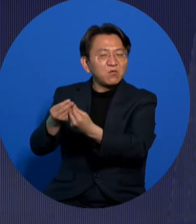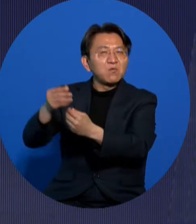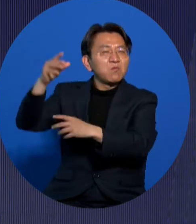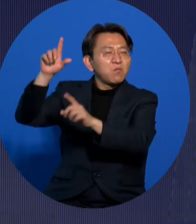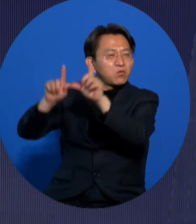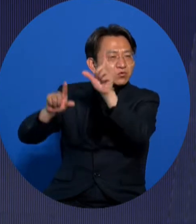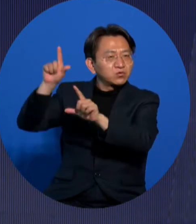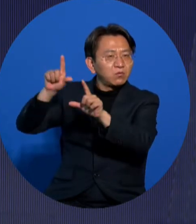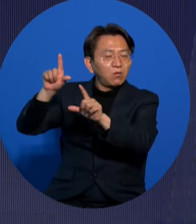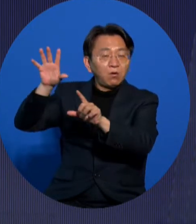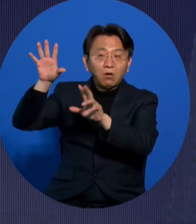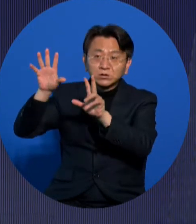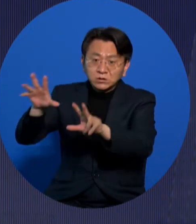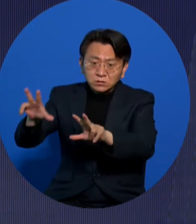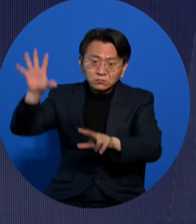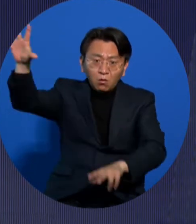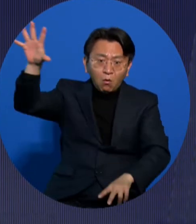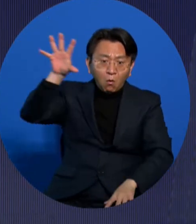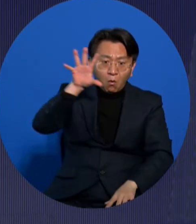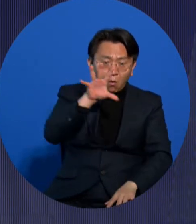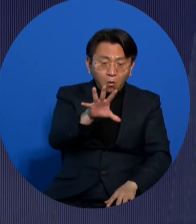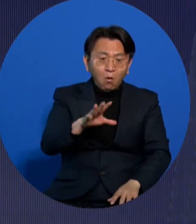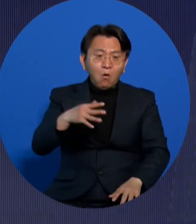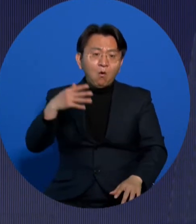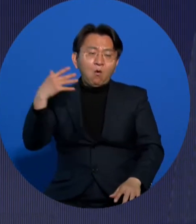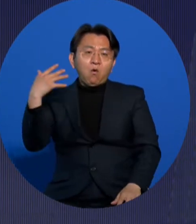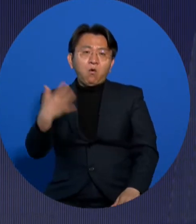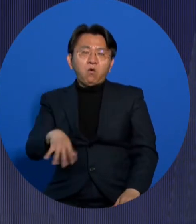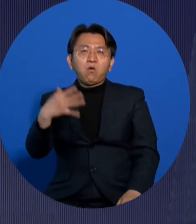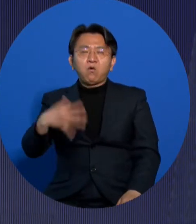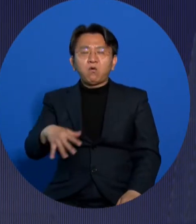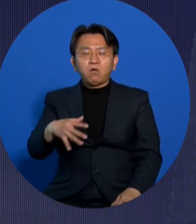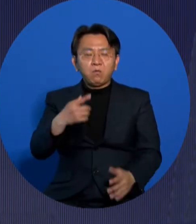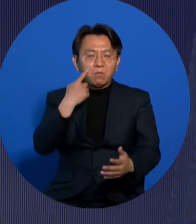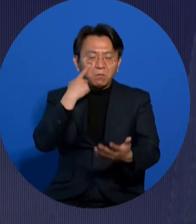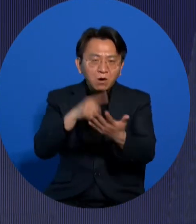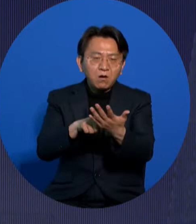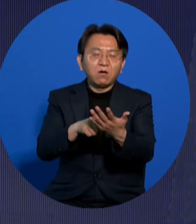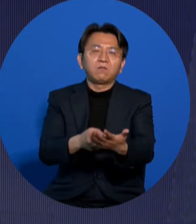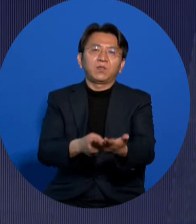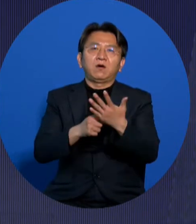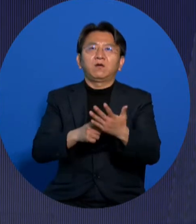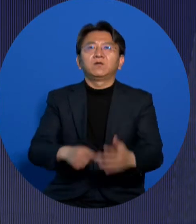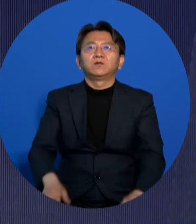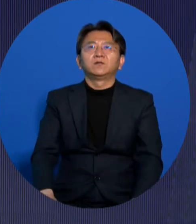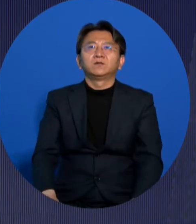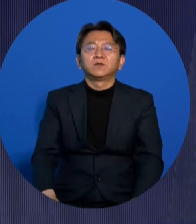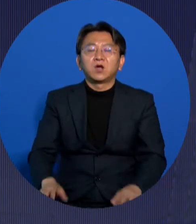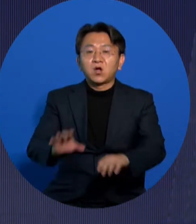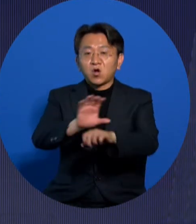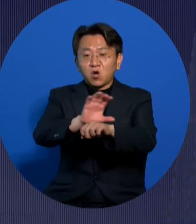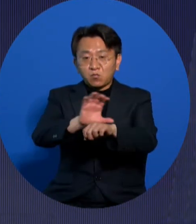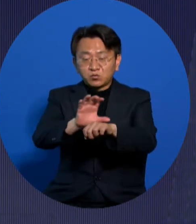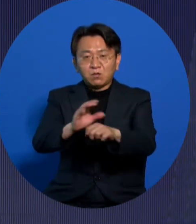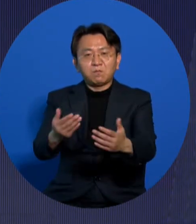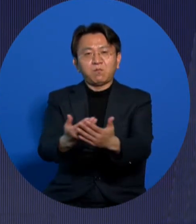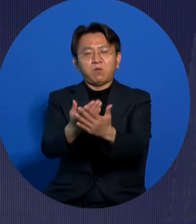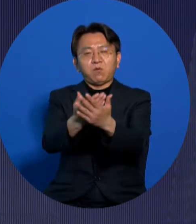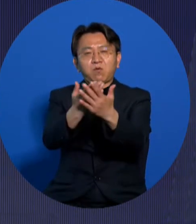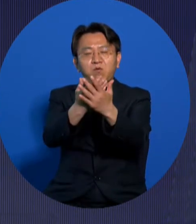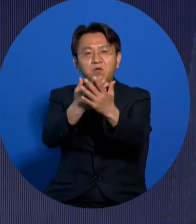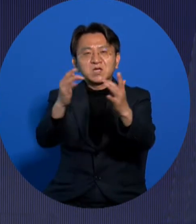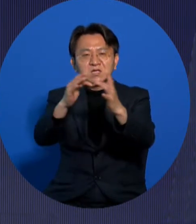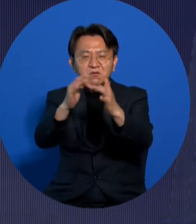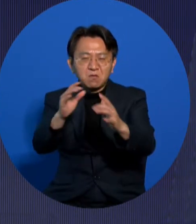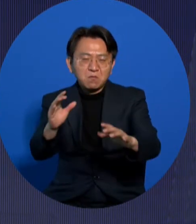장면들이 현실에서 실현되어지는 것을 종종 볼 수가 있죠. 컴퓨터 기술과 여러